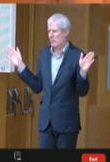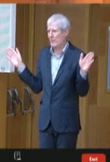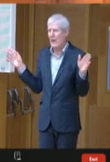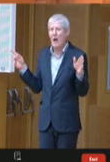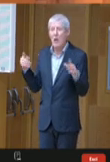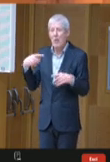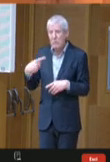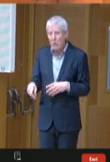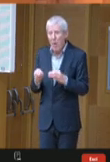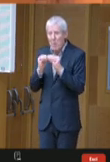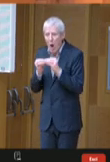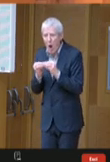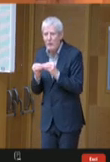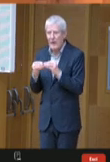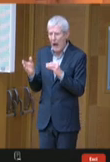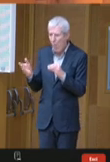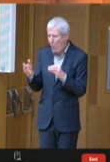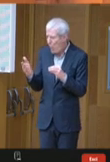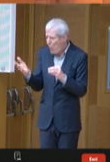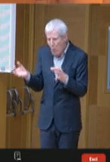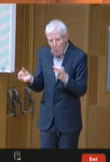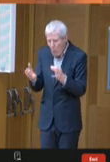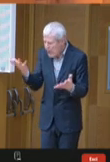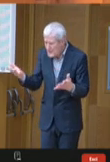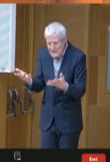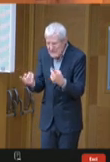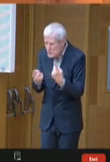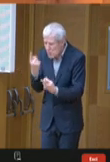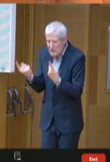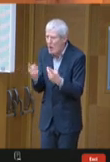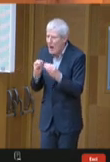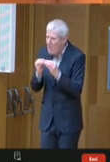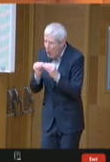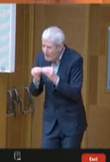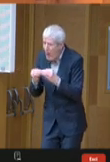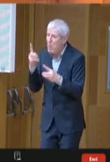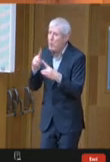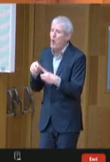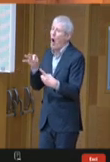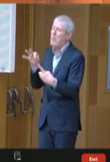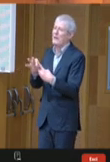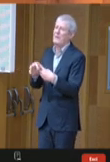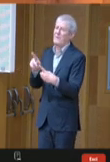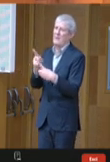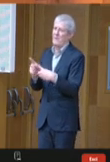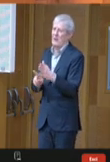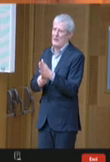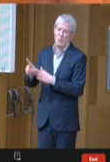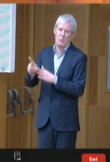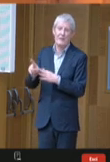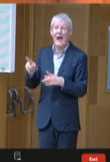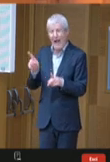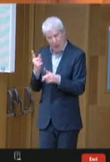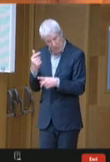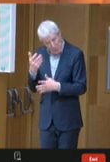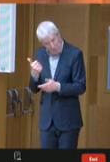modifica di alcune situazioni e il raggiungimento degli obiettivi. Quindi, dicevo prima, coinvolgimento delle